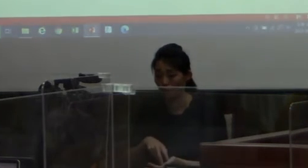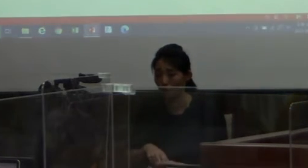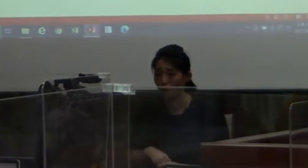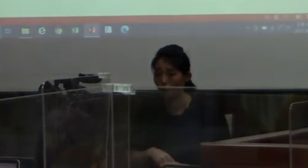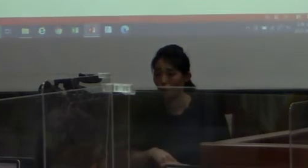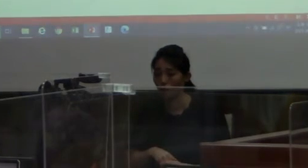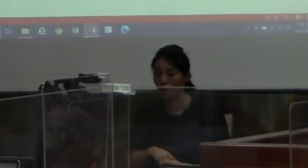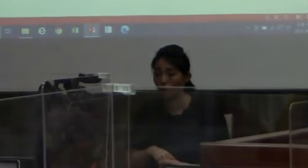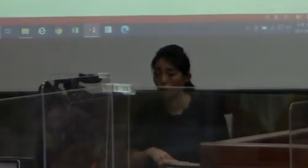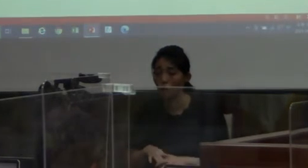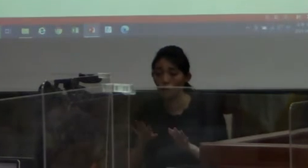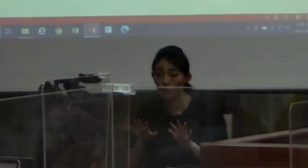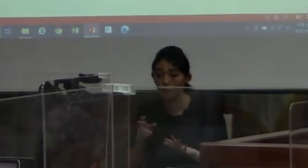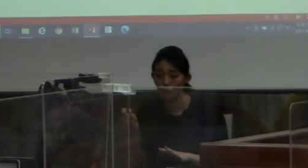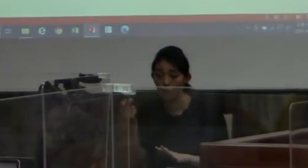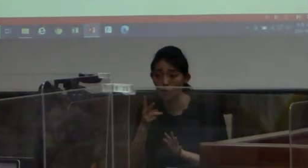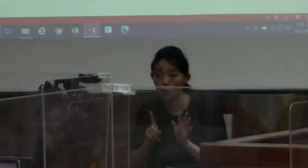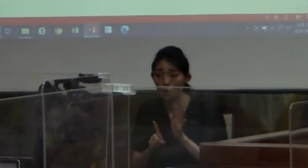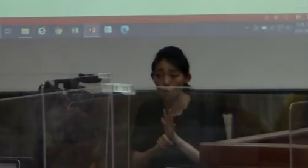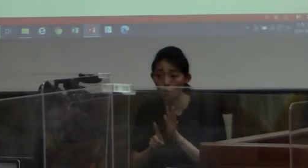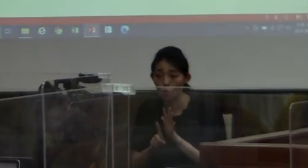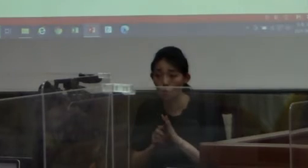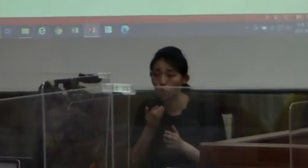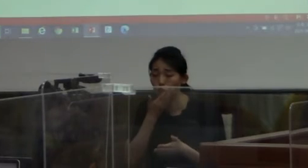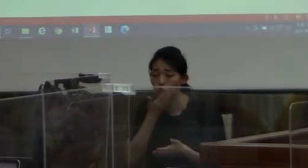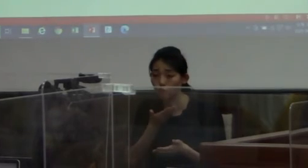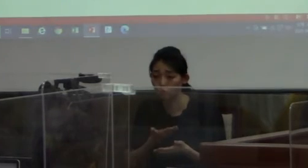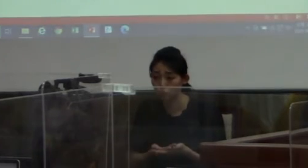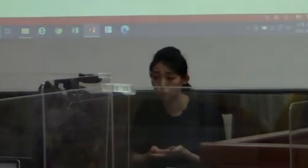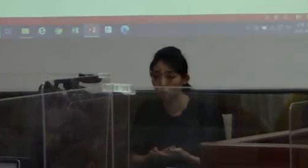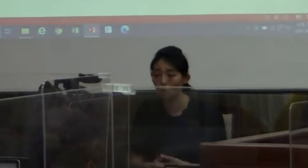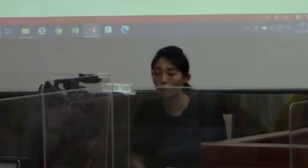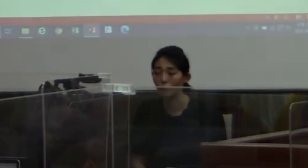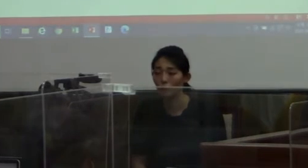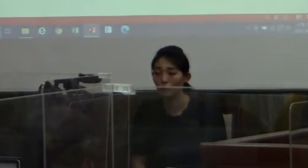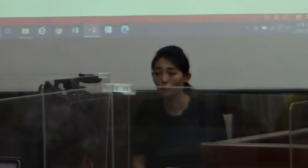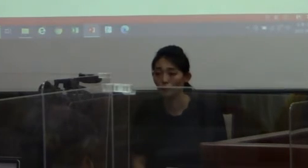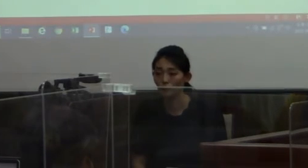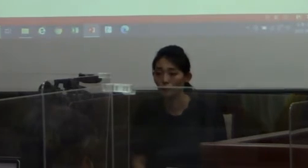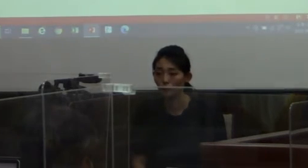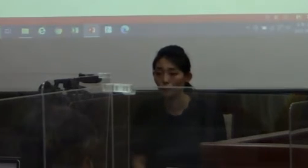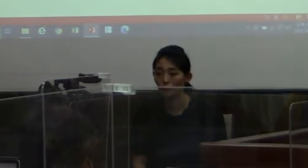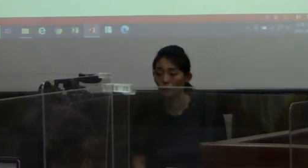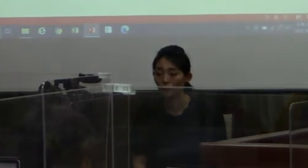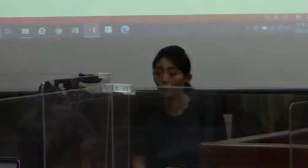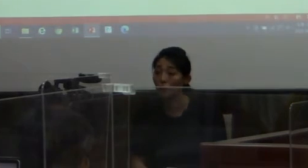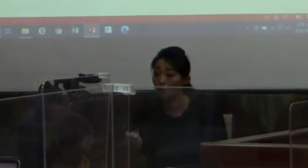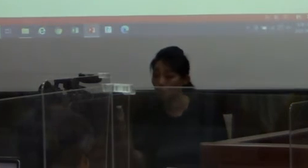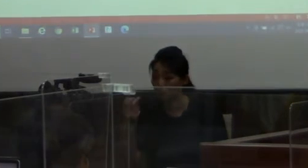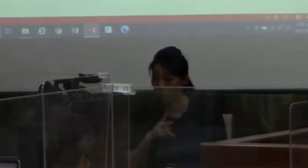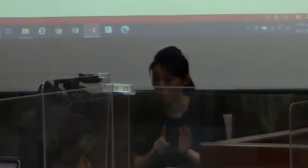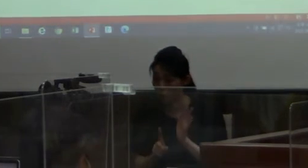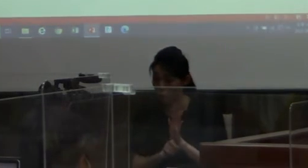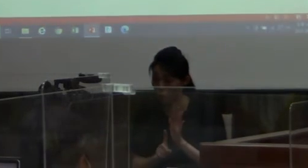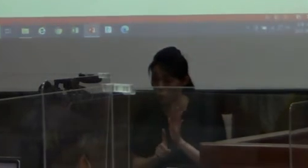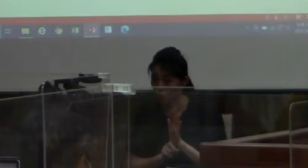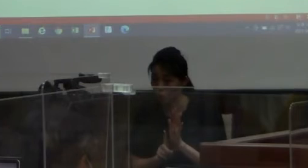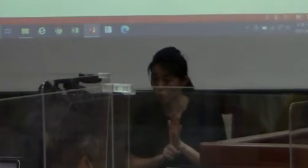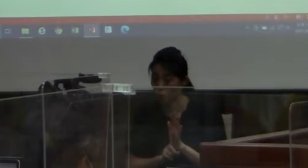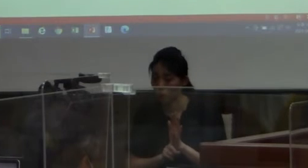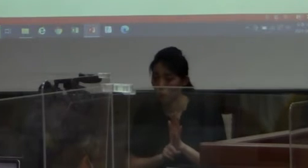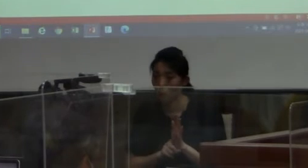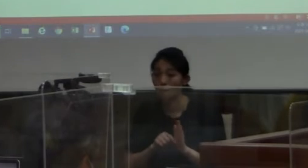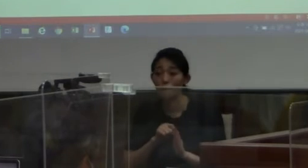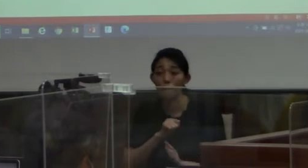그러면 이번에 이 재공고라는 것은 상당히 중요한 겁니다. 이 재공고라는 것이. 이 재공고는 만일 됐다고